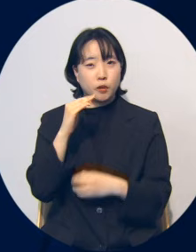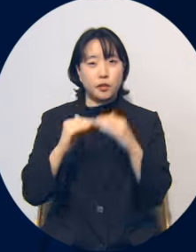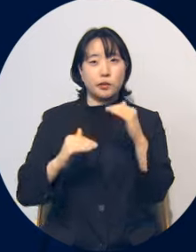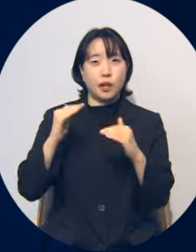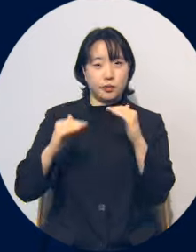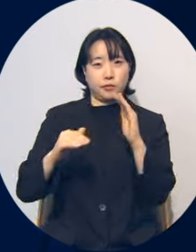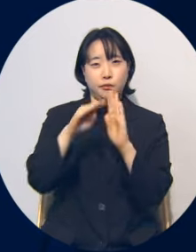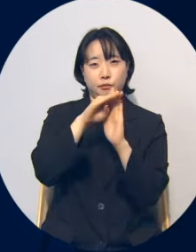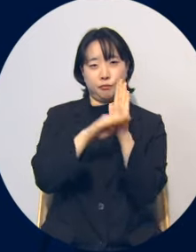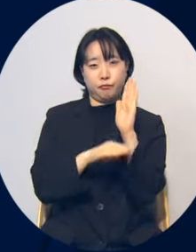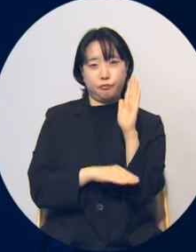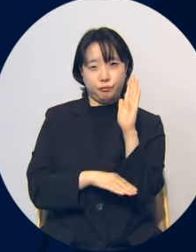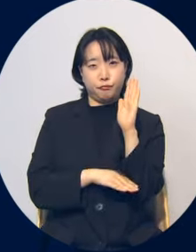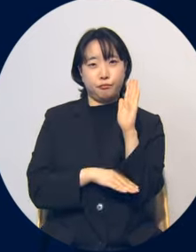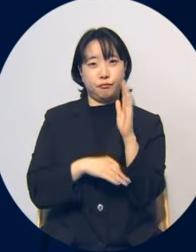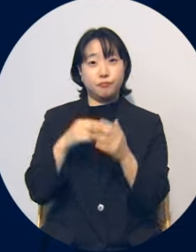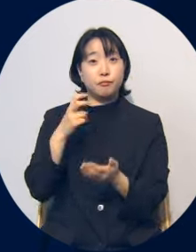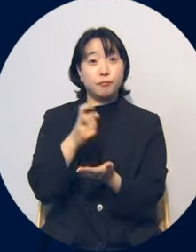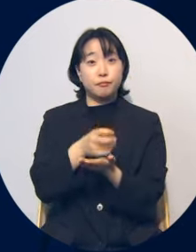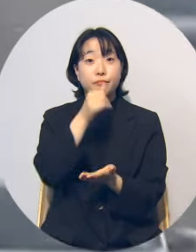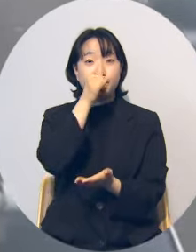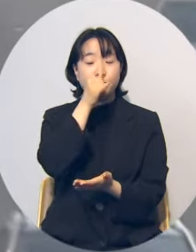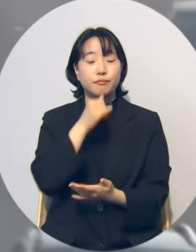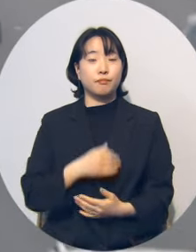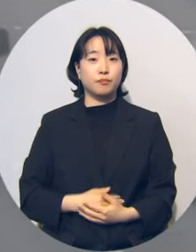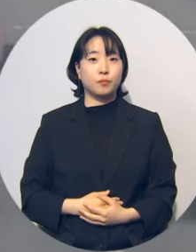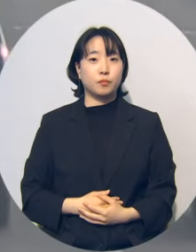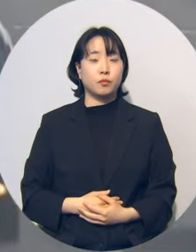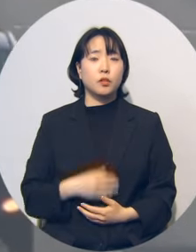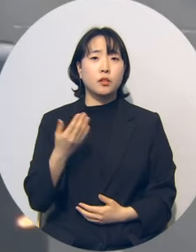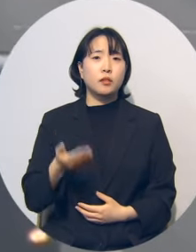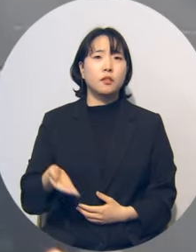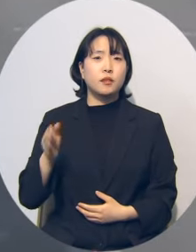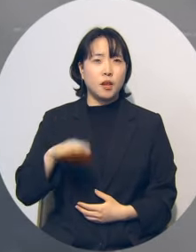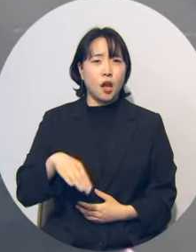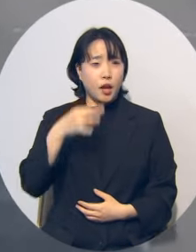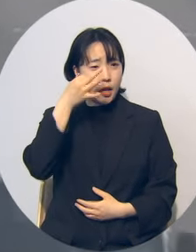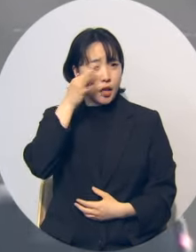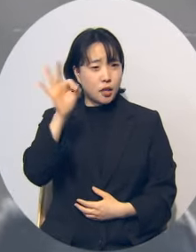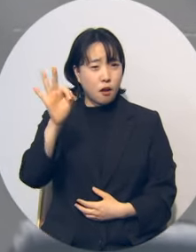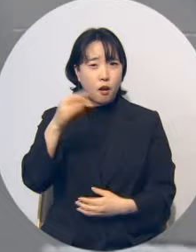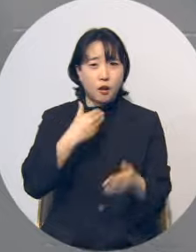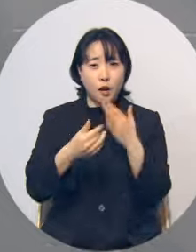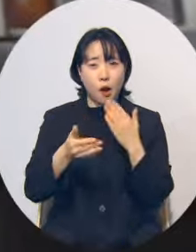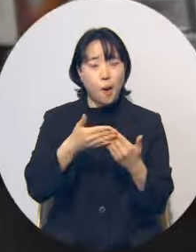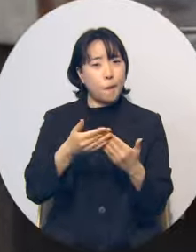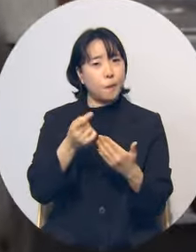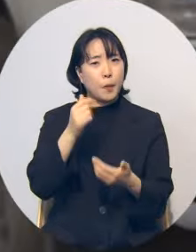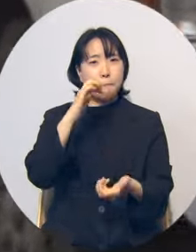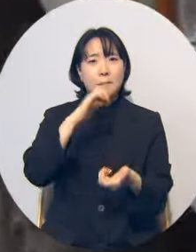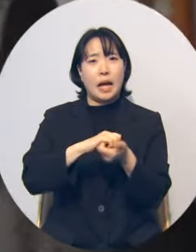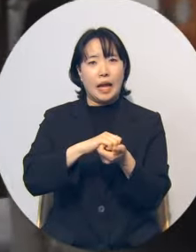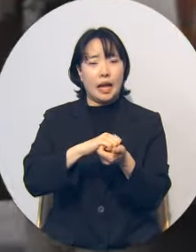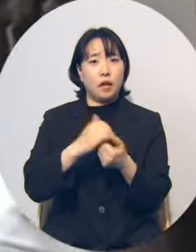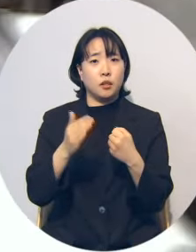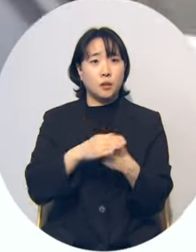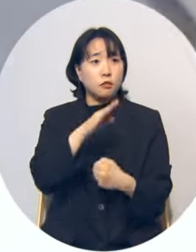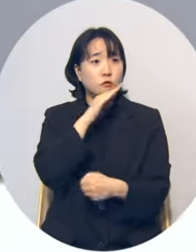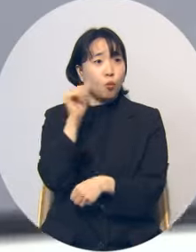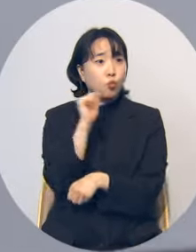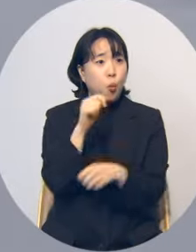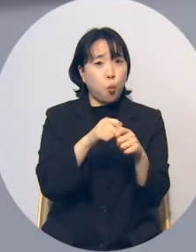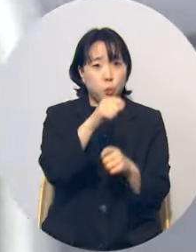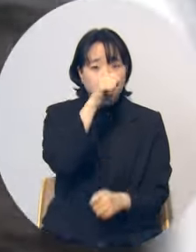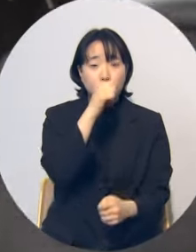할인 불량 할증 등급 제도를 운영합니다 하지만 인정되는 운전 경력이 제한적이어서 실질적인 운전